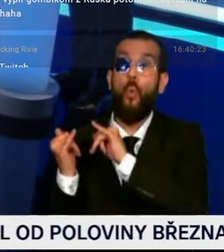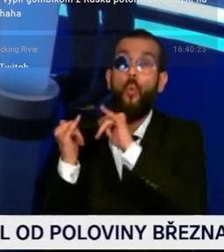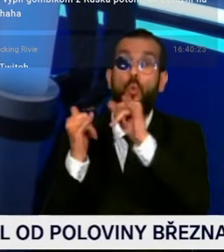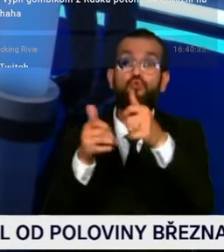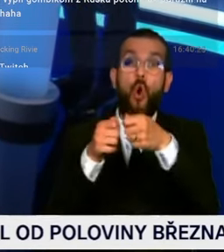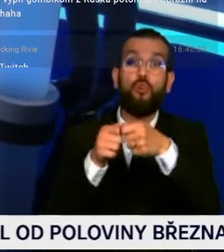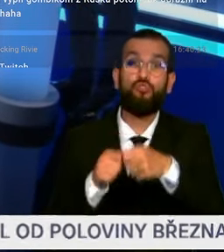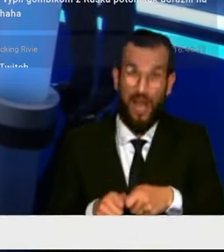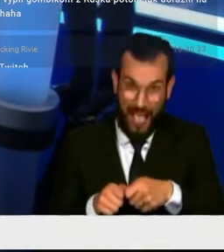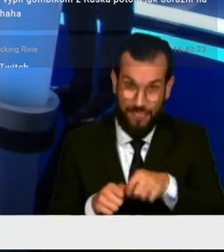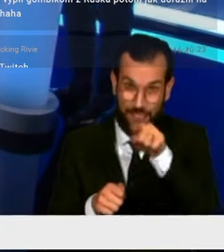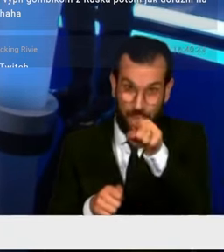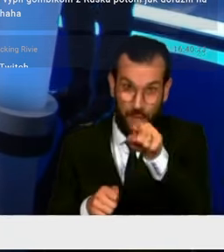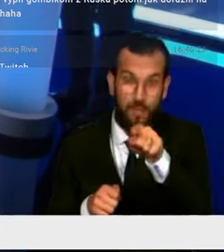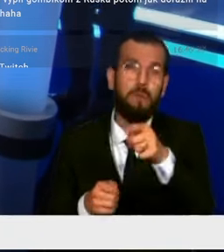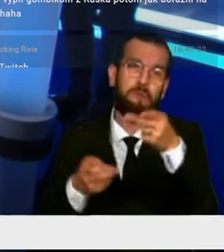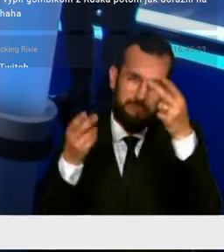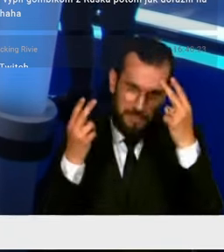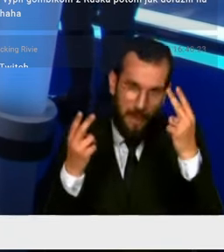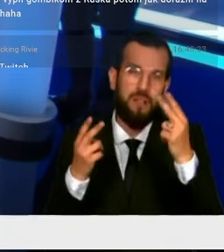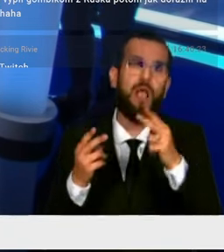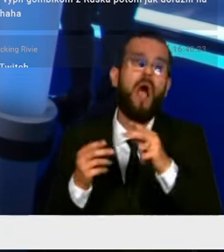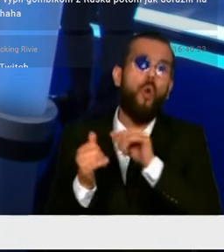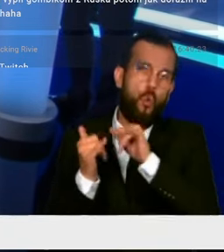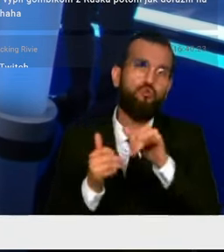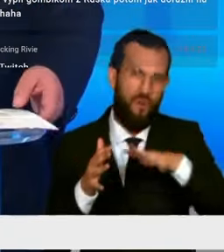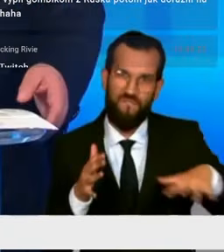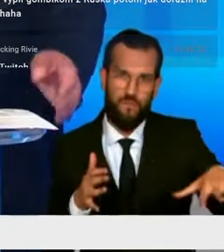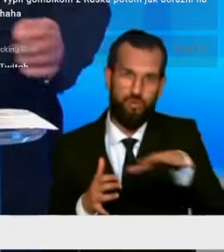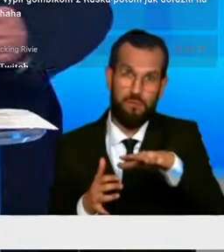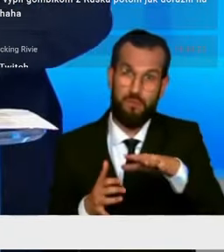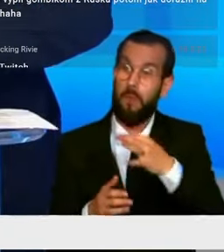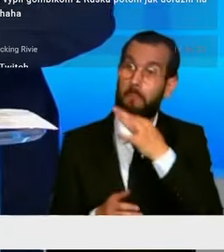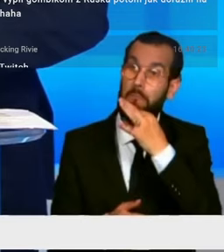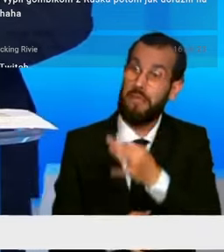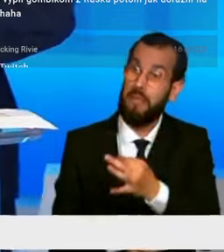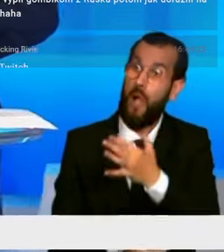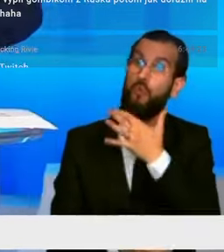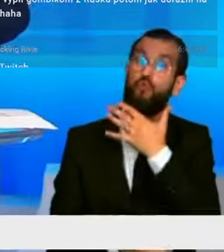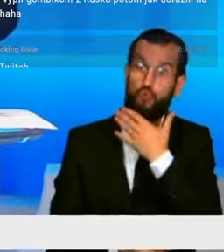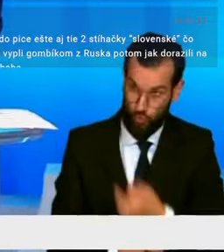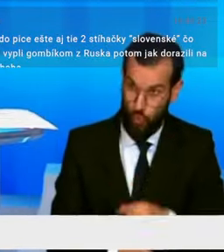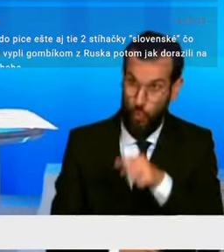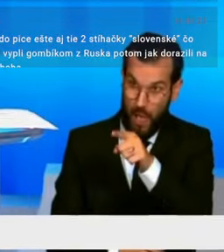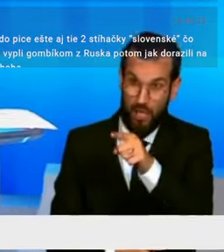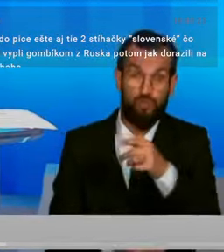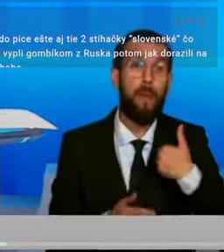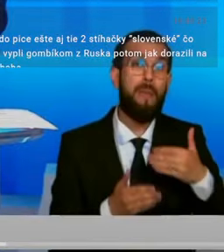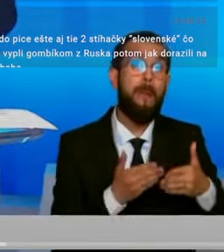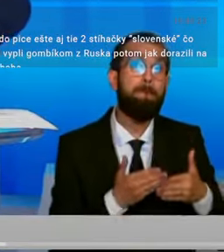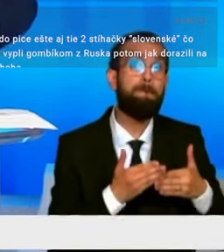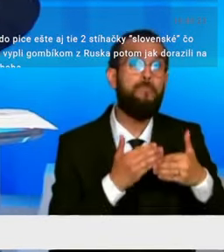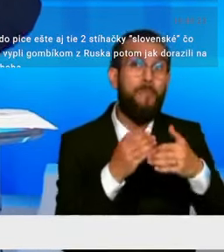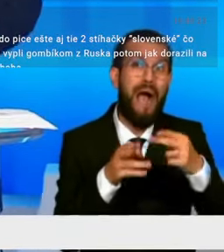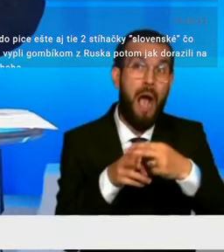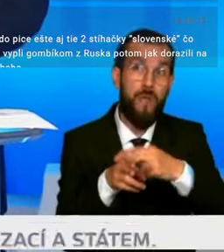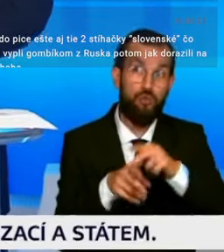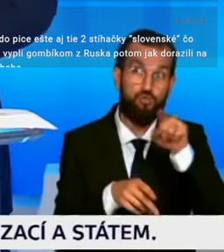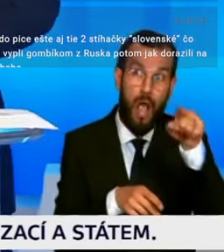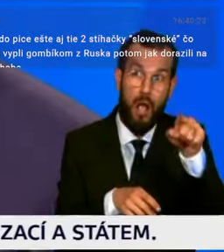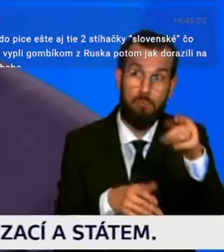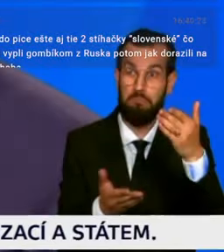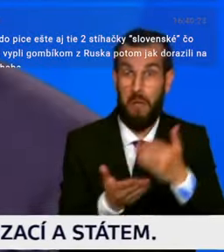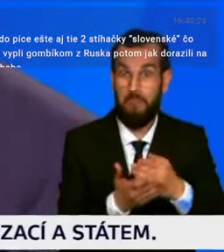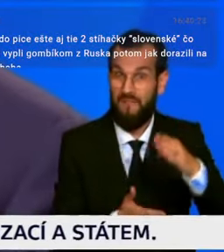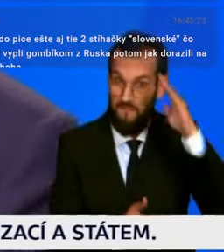člena aliancie sa považuje za útok eh na všetkých súhlasili by ste v takom prípade s pomocou tomu napadnutému štátu Napríklad aj s